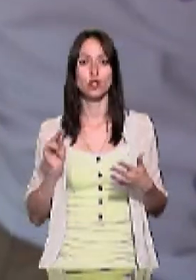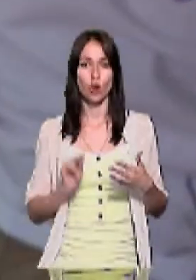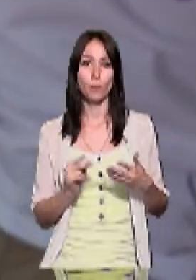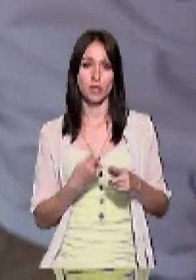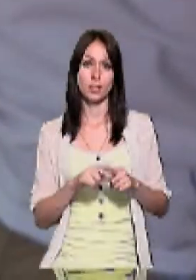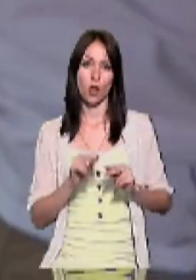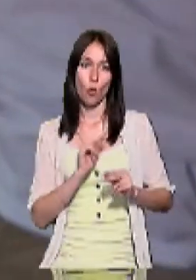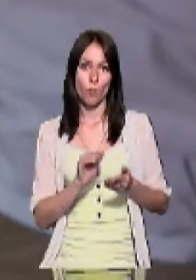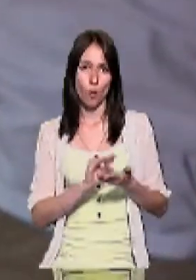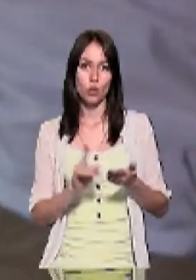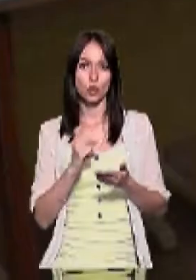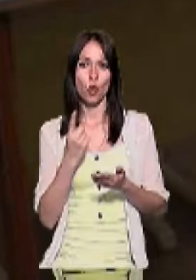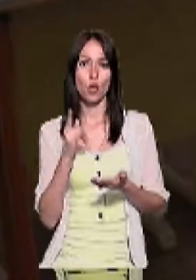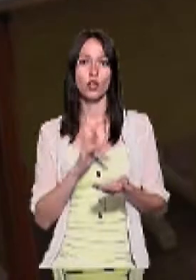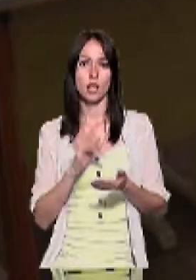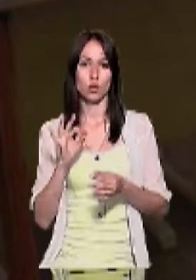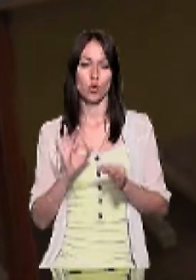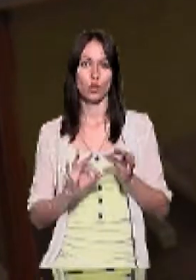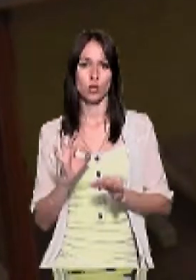це роботи з одного центру оцінювання.